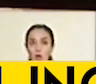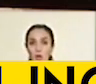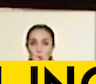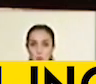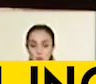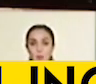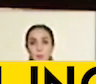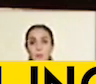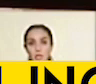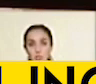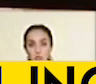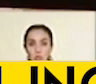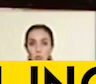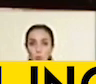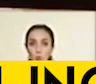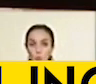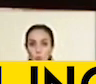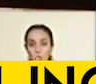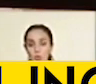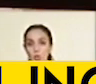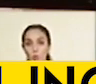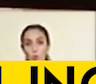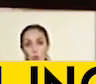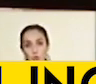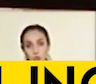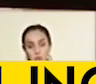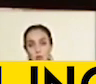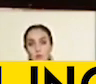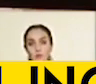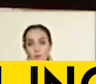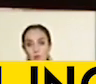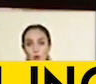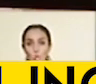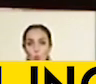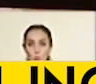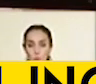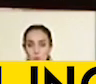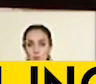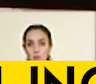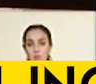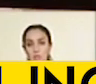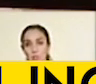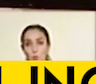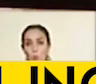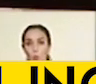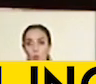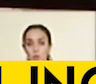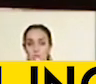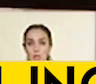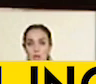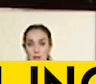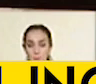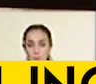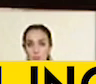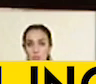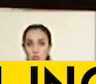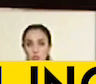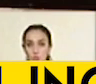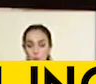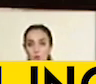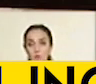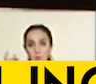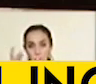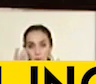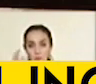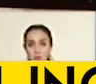aholisini bir necha guruhlarga bo'linishi va umuman keskin ikkala polis ham, demak, ijtimoiy va